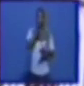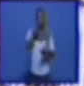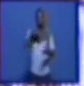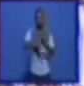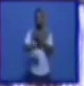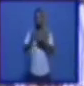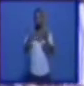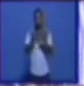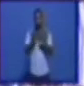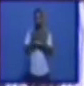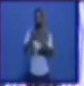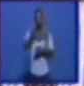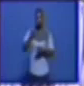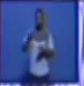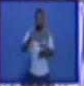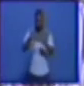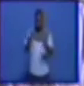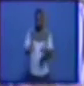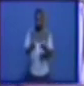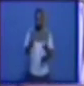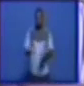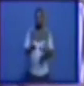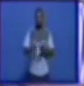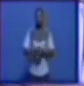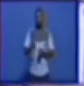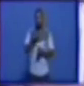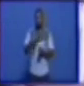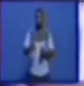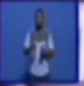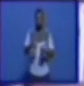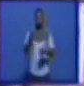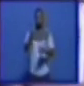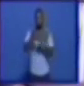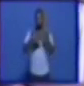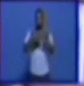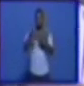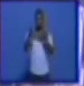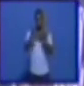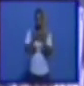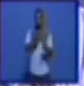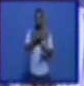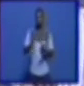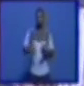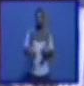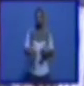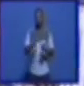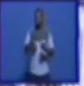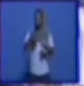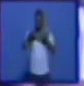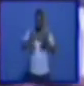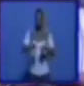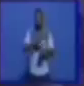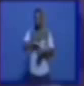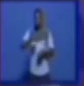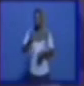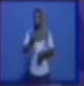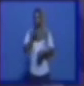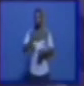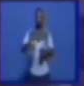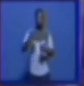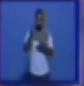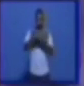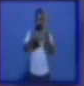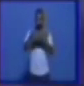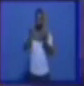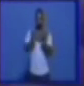Mais là aussi, les infrastructures de stockage intermédiaire, que sont les châteaux d'eau et les bâches, sont en chantier. Par la suite, maintenant, il y aura le